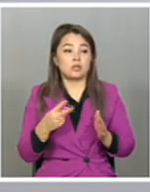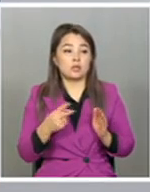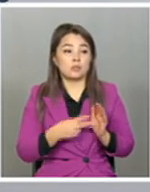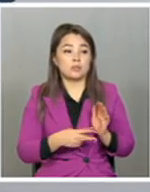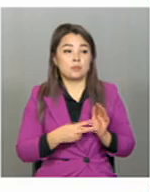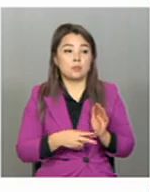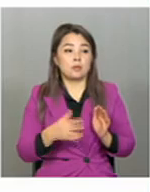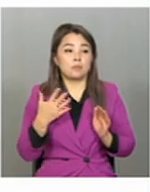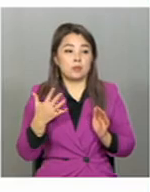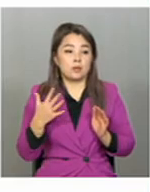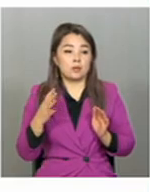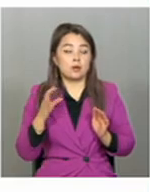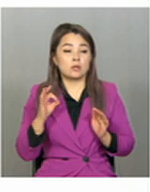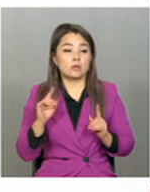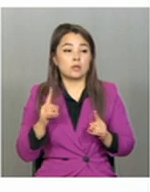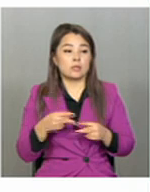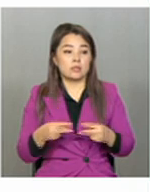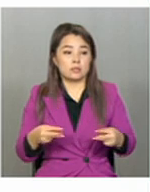бізде неге тең болады?